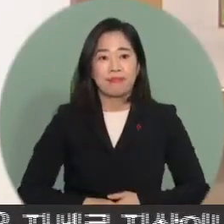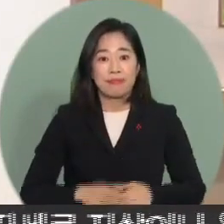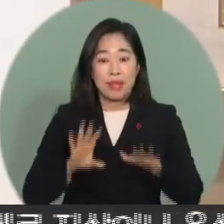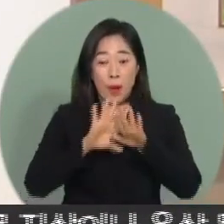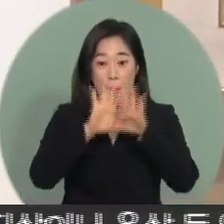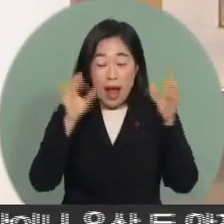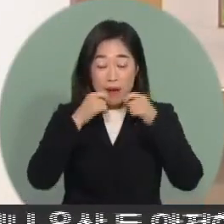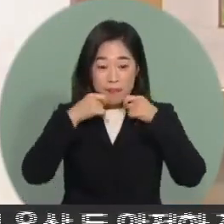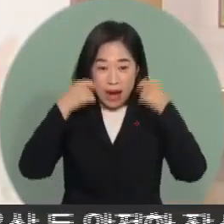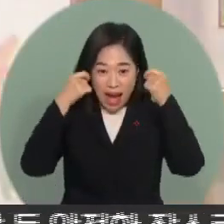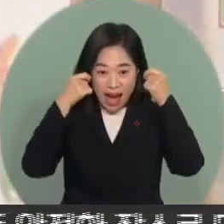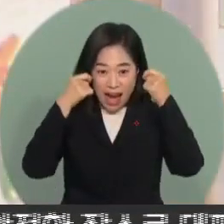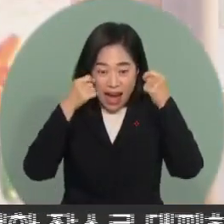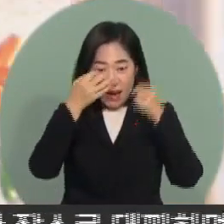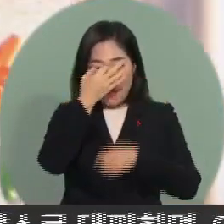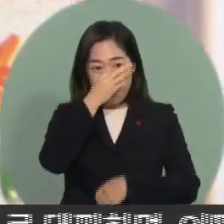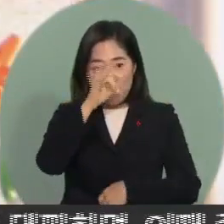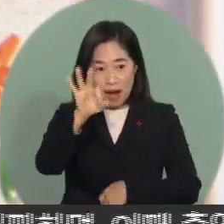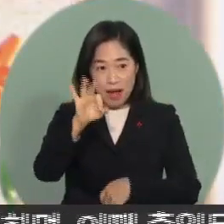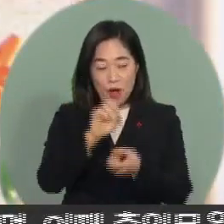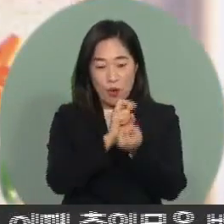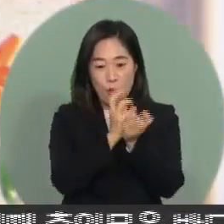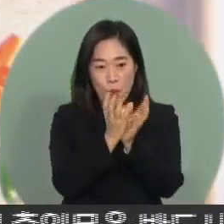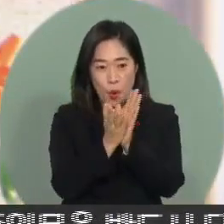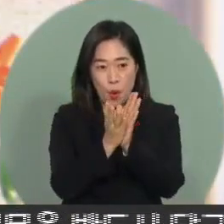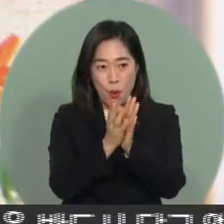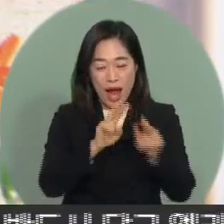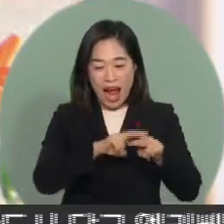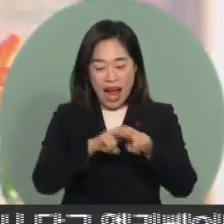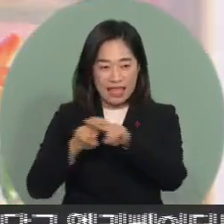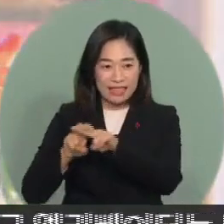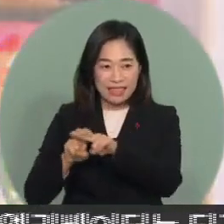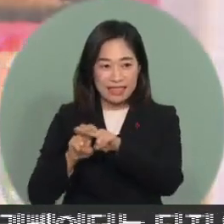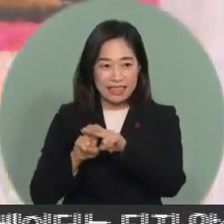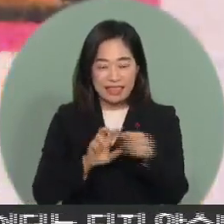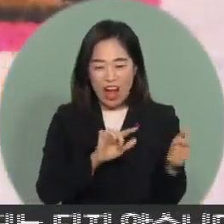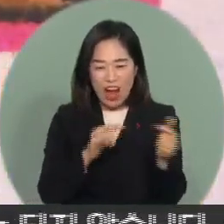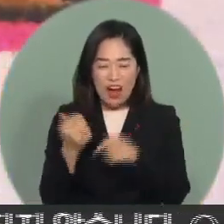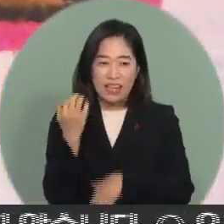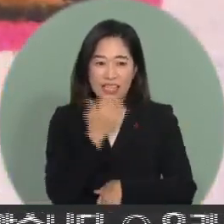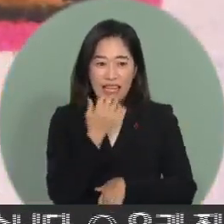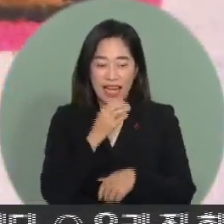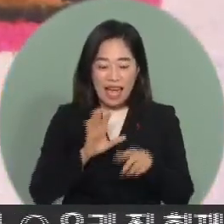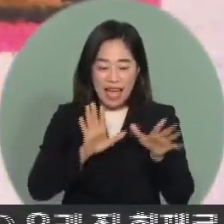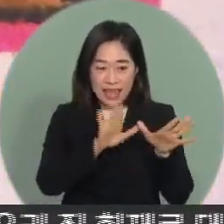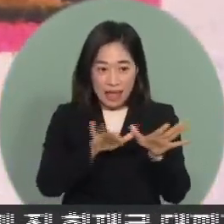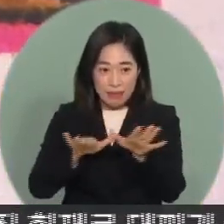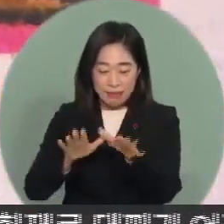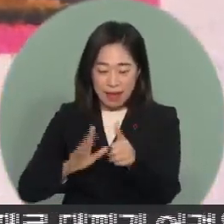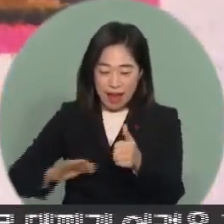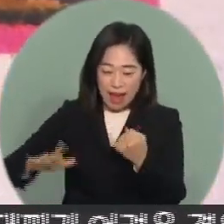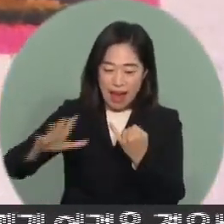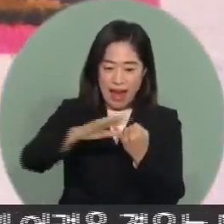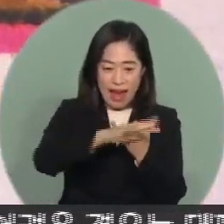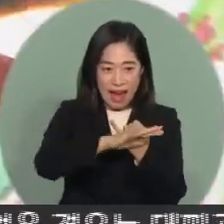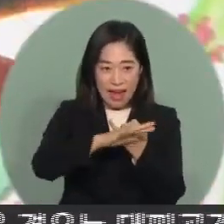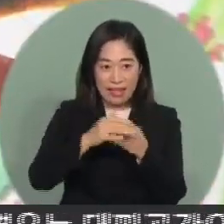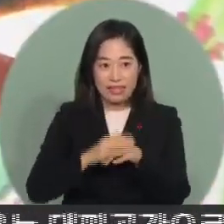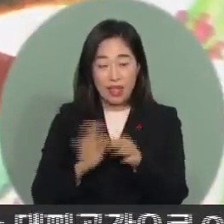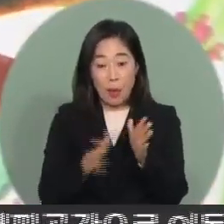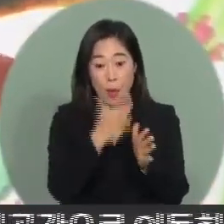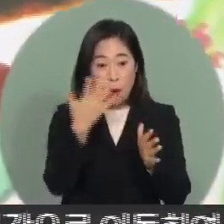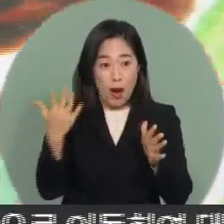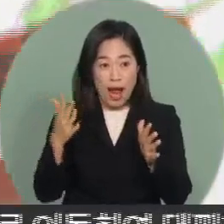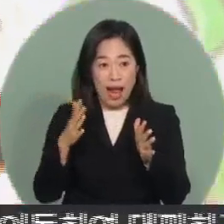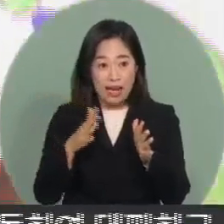환한 미소를 보이며 꽃밭에 앉은 한 소녀. 알록달록한 색의 나비들이 그 주위를 맴돕니다. 화려한